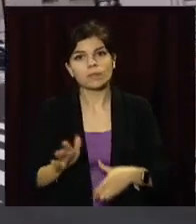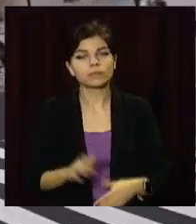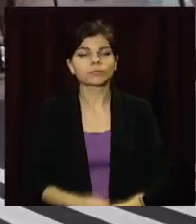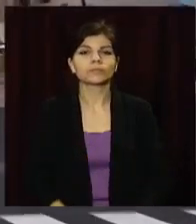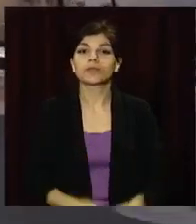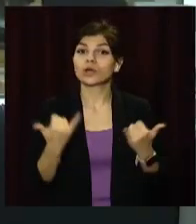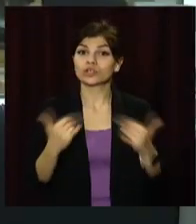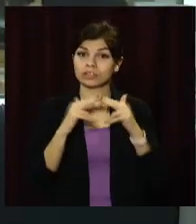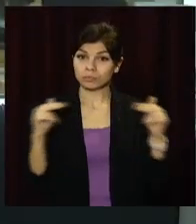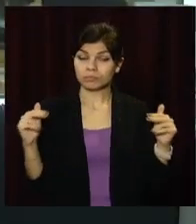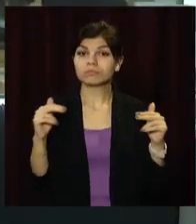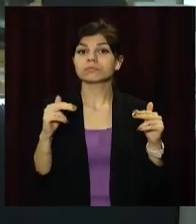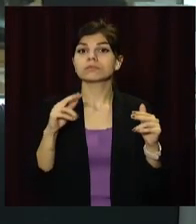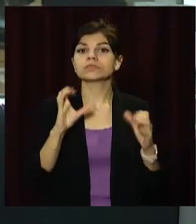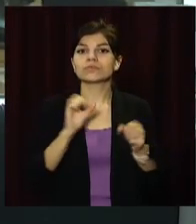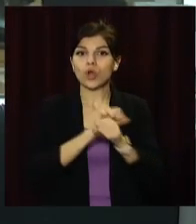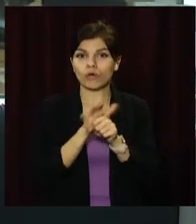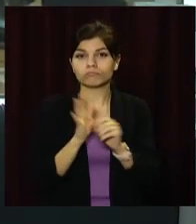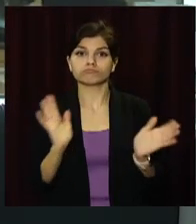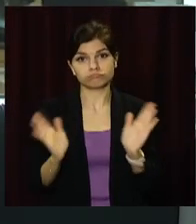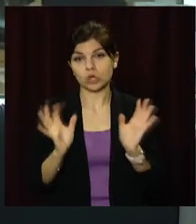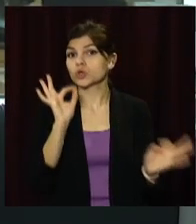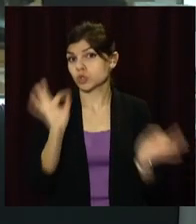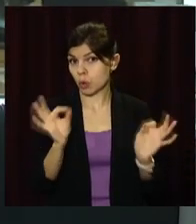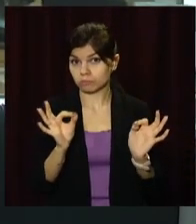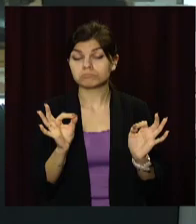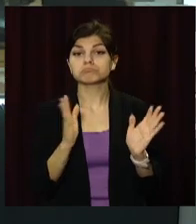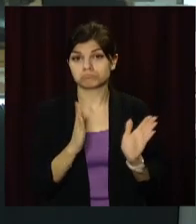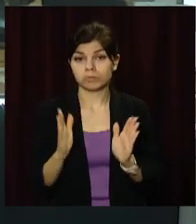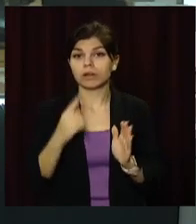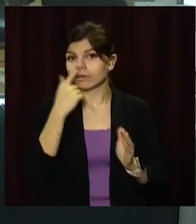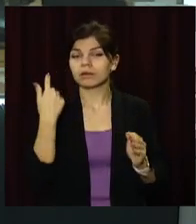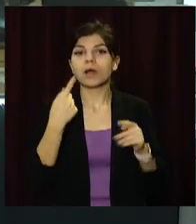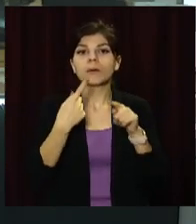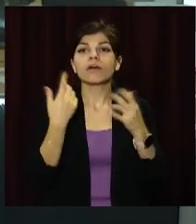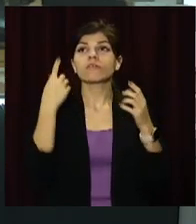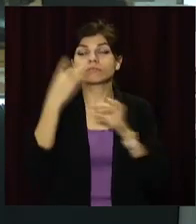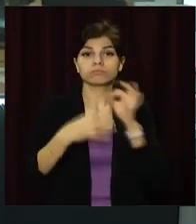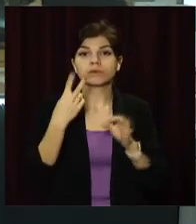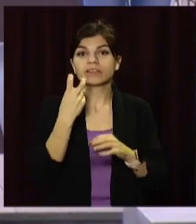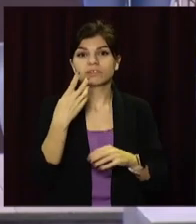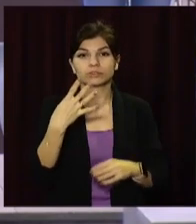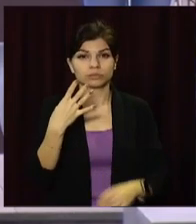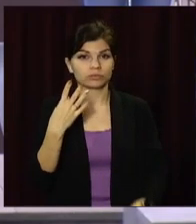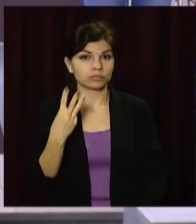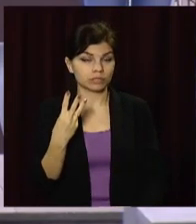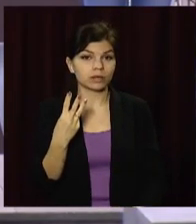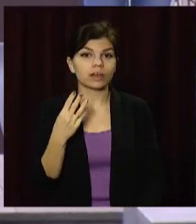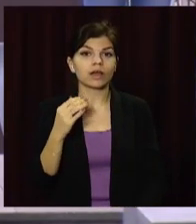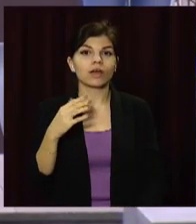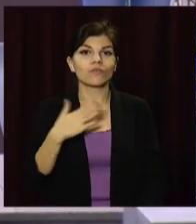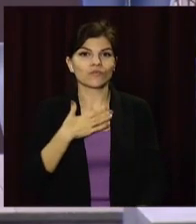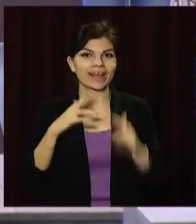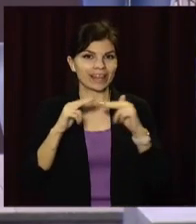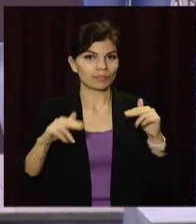COVID. На Дніпропетровщині та в Україні ситуація з COVID більш-менш стабільна. В області за попередню добу плюс 243 нових